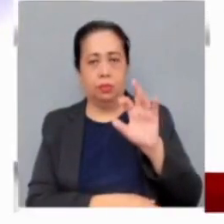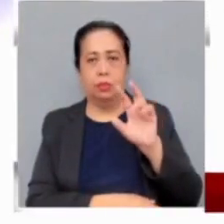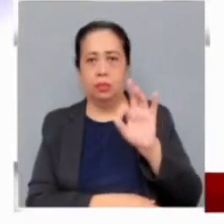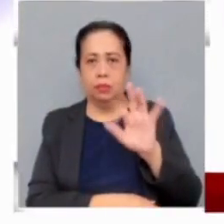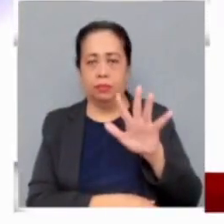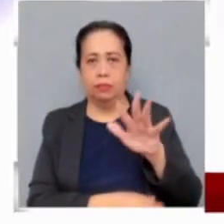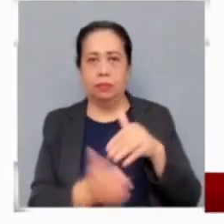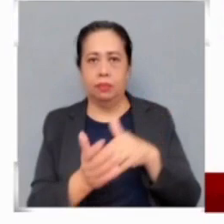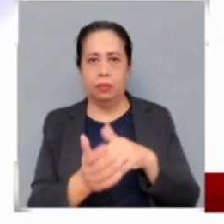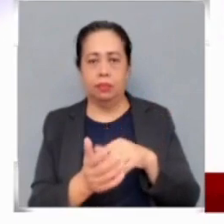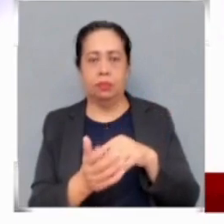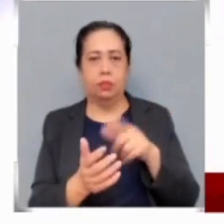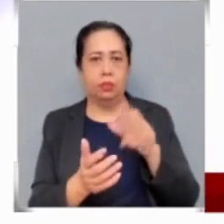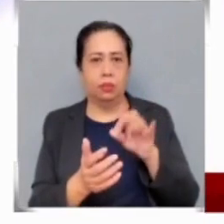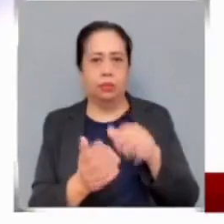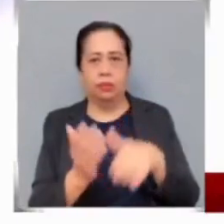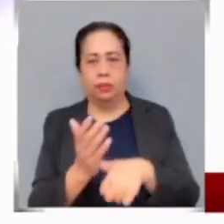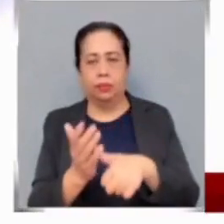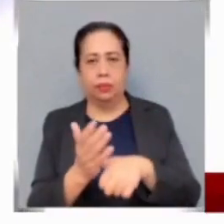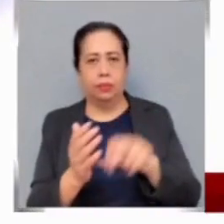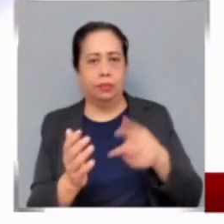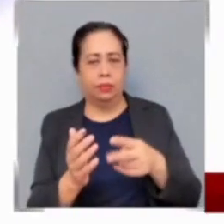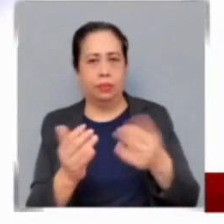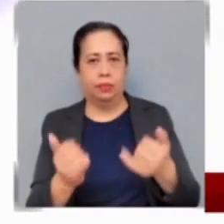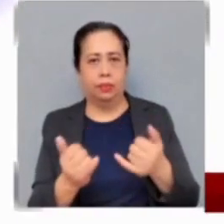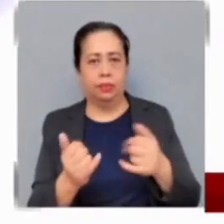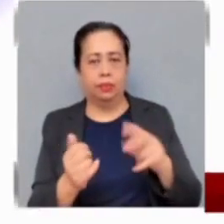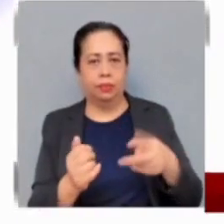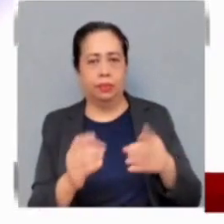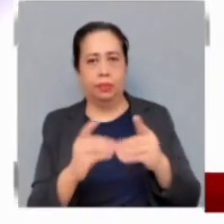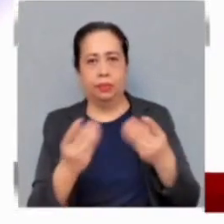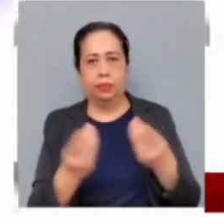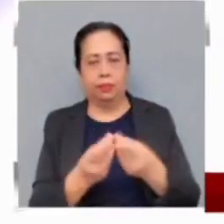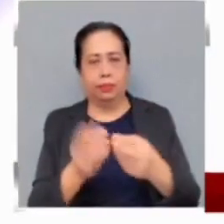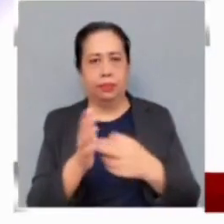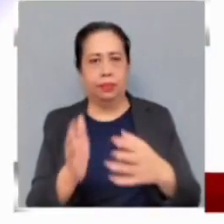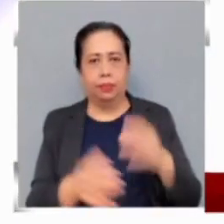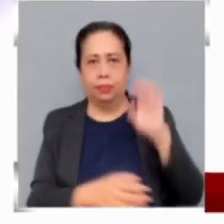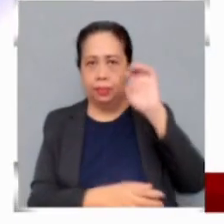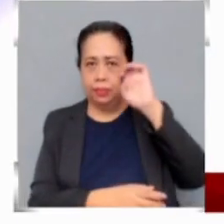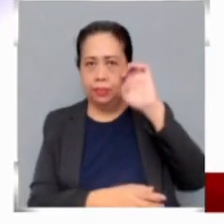295,029 votes. Pangalawa si incumbent 2nd District Representative Egay Erice with